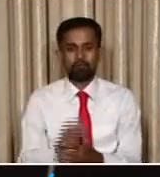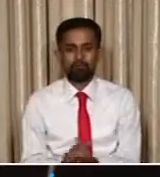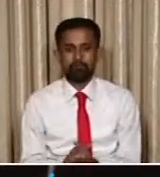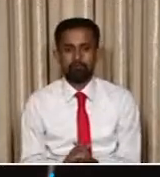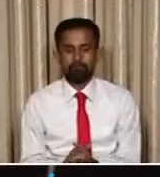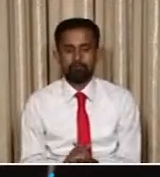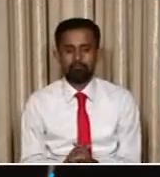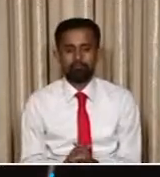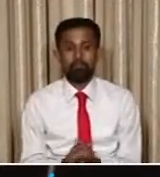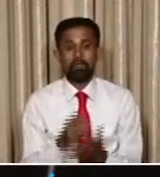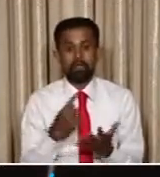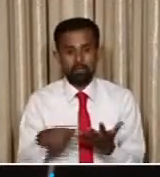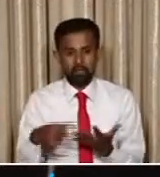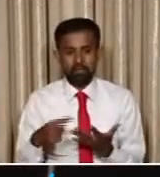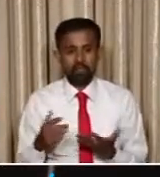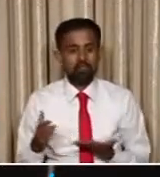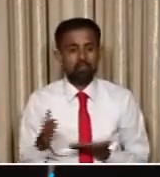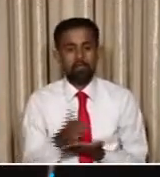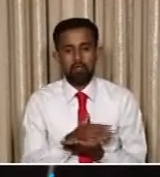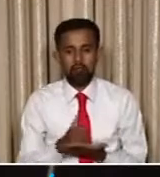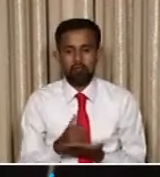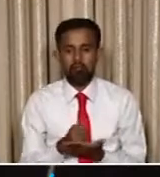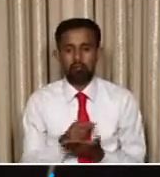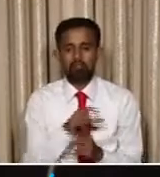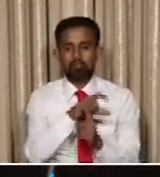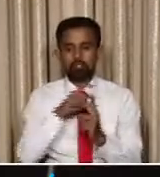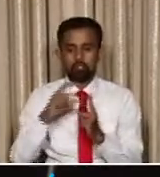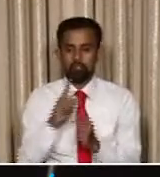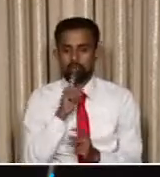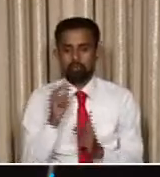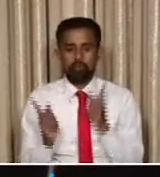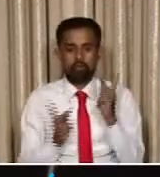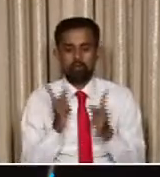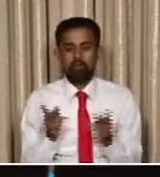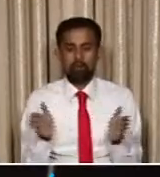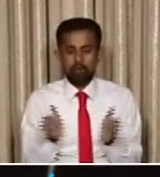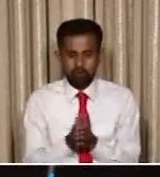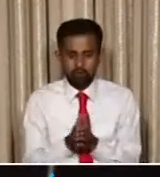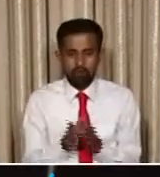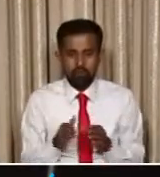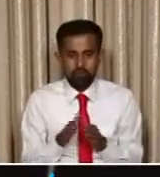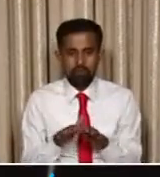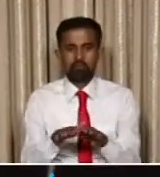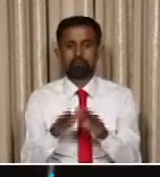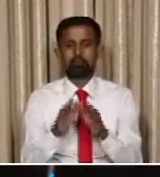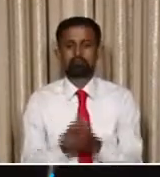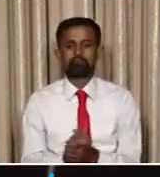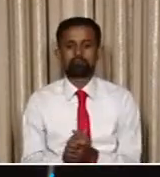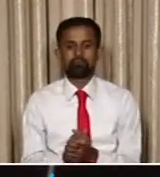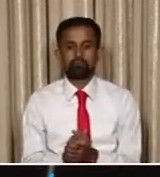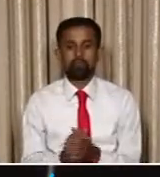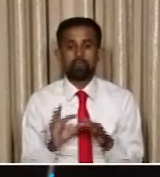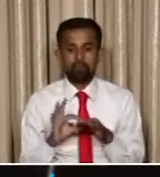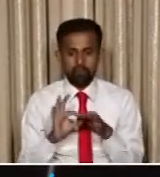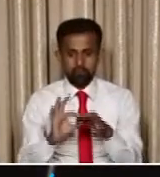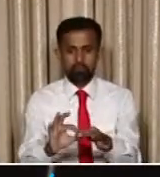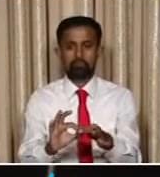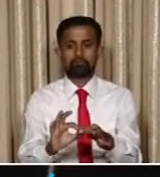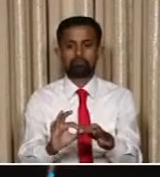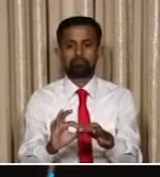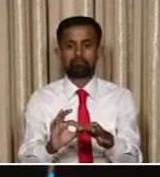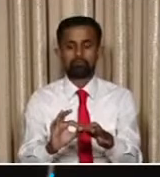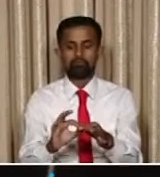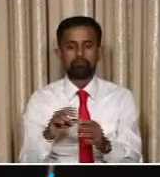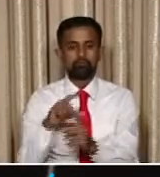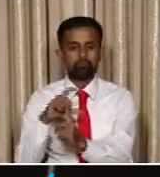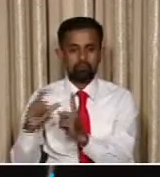ඉතින් මේ දේවලුත් සම්පූර්ණයෙන්ම සංස්කෘතික කියන්නේ සංචාරකෙත් එක්ක යන දෙයක් ඒක බද්ධ වෙලා තියෙන දෙයක්